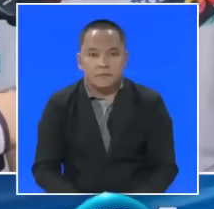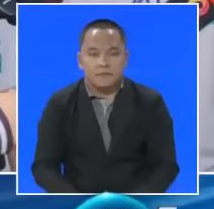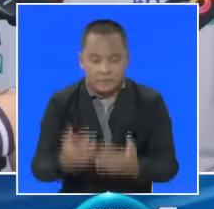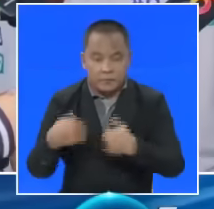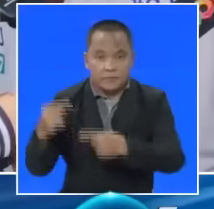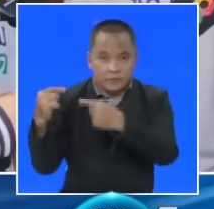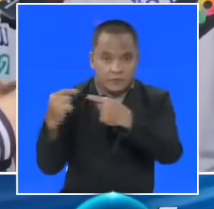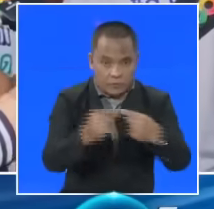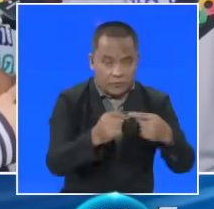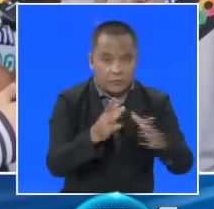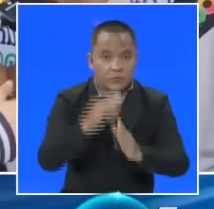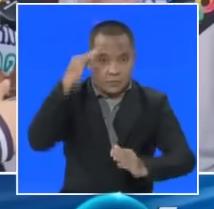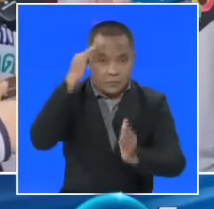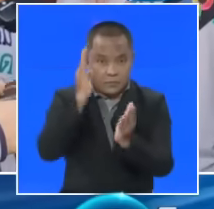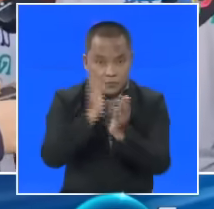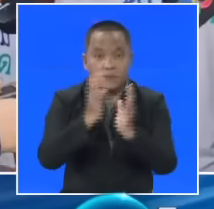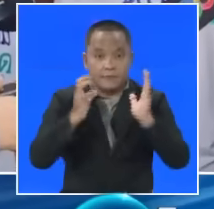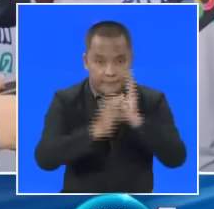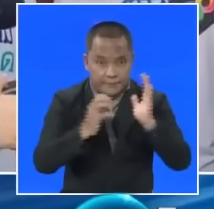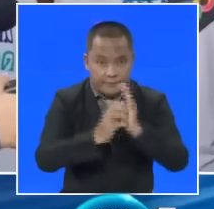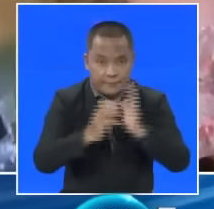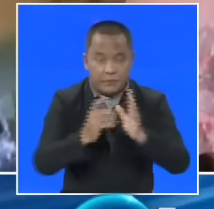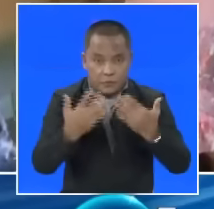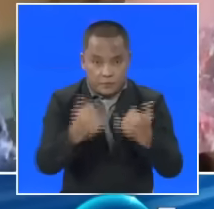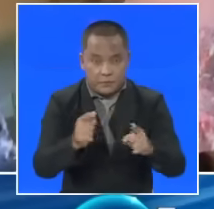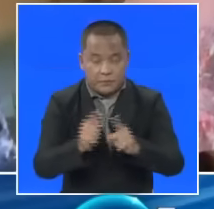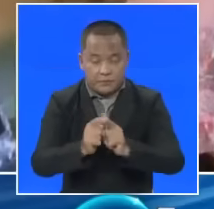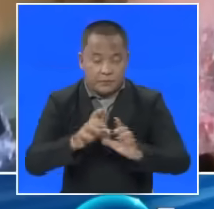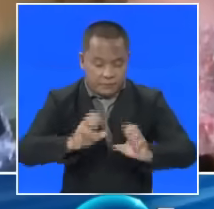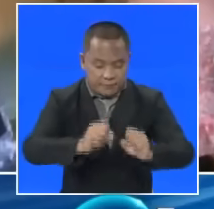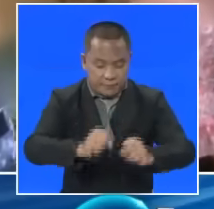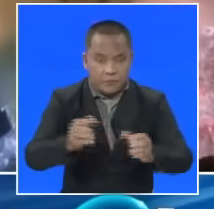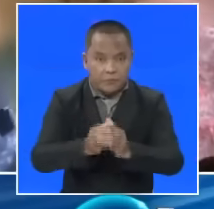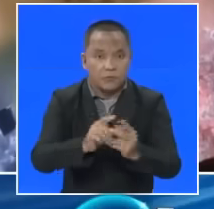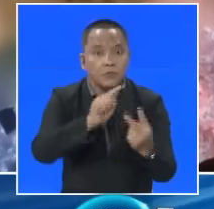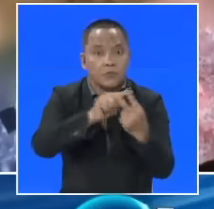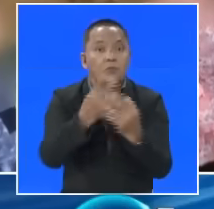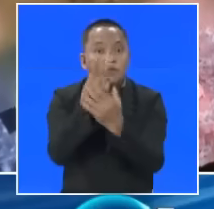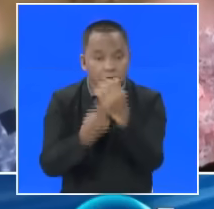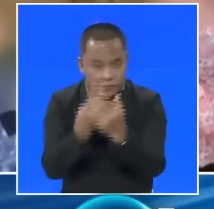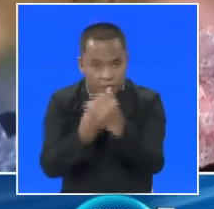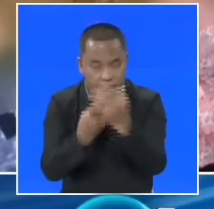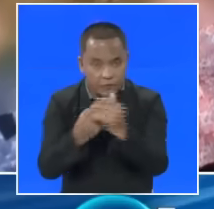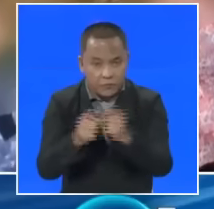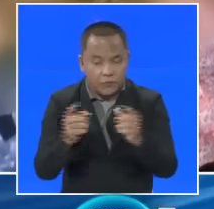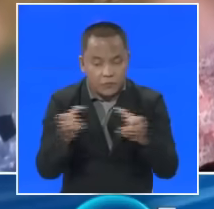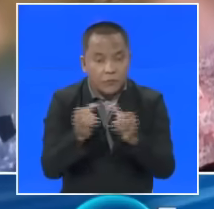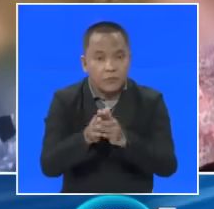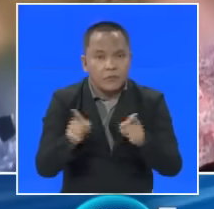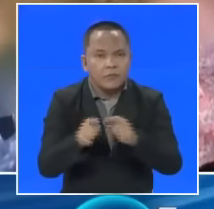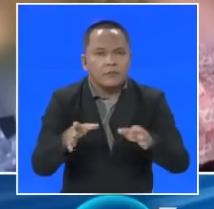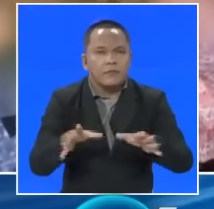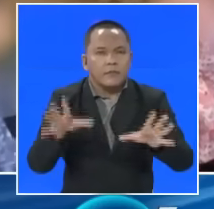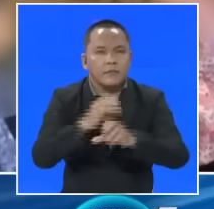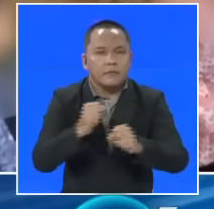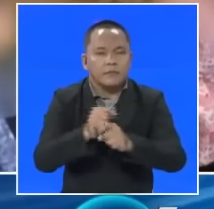ไปต่อกันที่ปฏิบัติการของตำรวจกองปราบปรามกันบ้างนะคะวันนี้มีการไปจับกลุ่ม2ผัวเมียคู่หนึ่งค่ะเขาเป็นเครือข่ายของขบวน